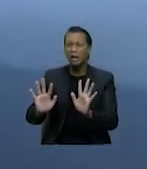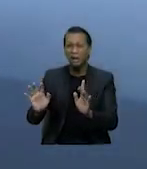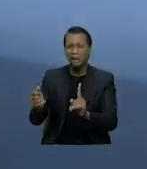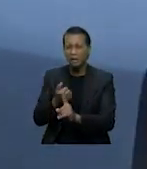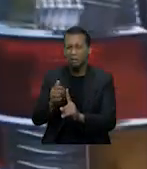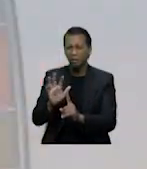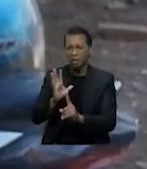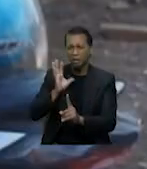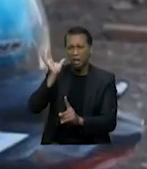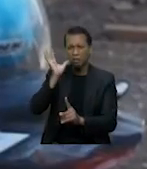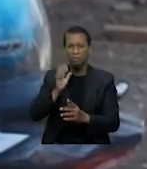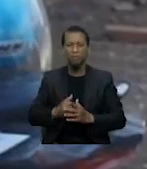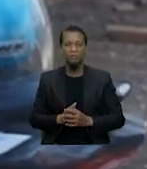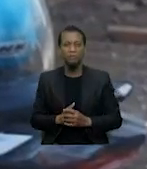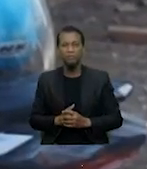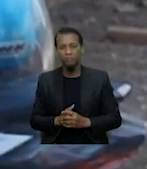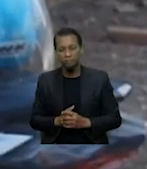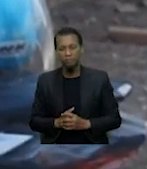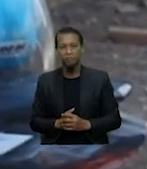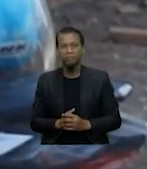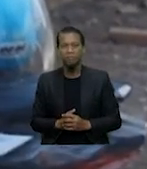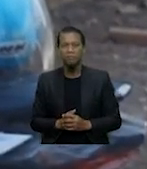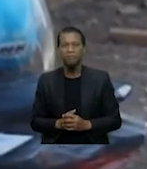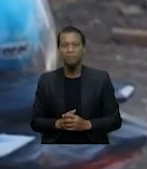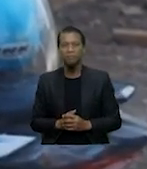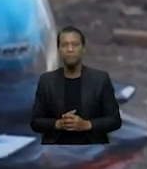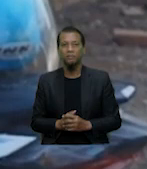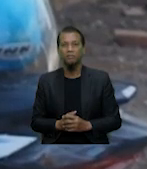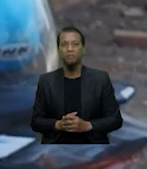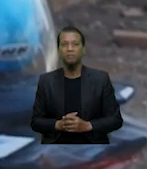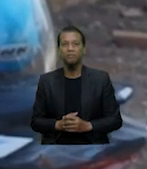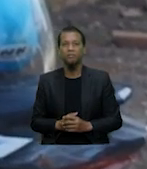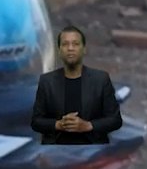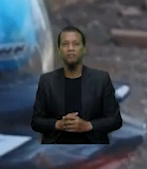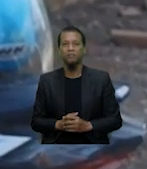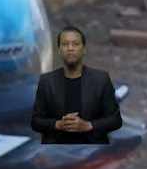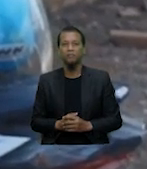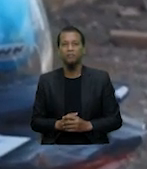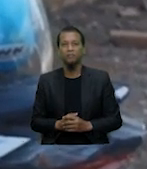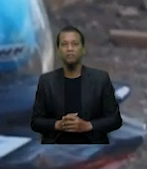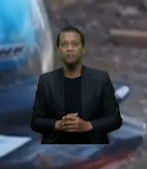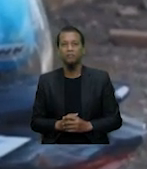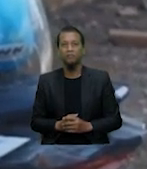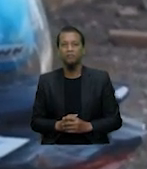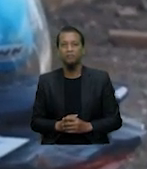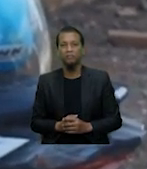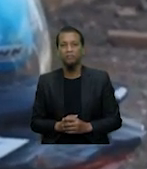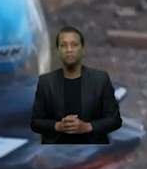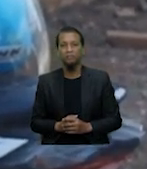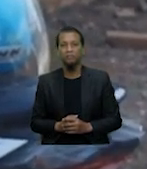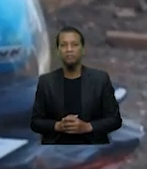kekerasan. Dan anak-anak tersebut itu setiap hari kalau disuruh masuk ke sekolah itu sangat